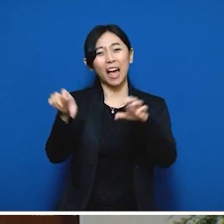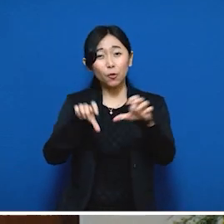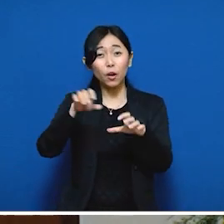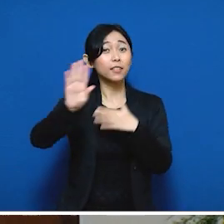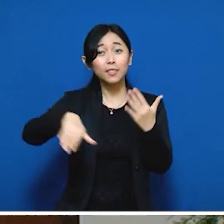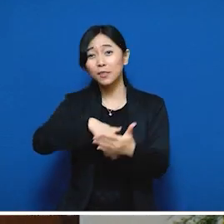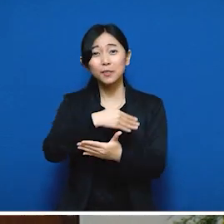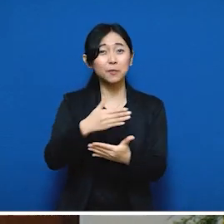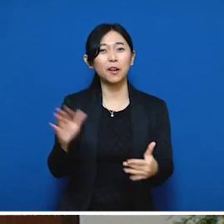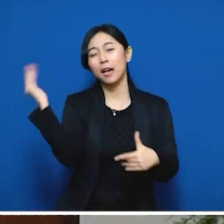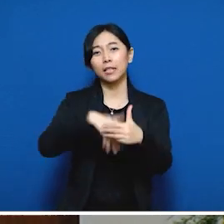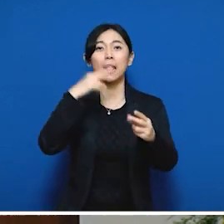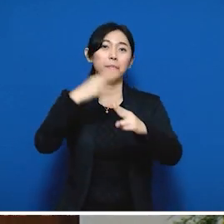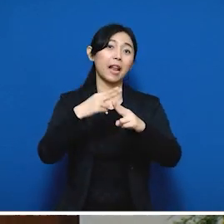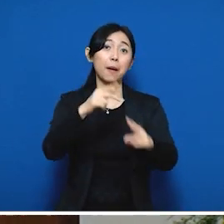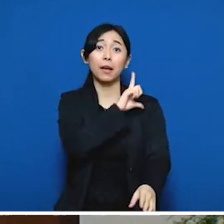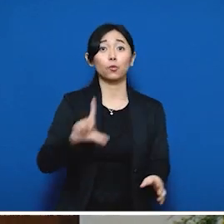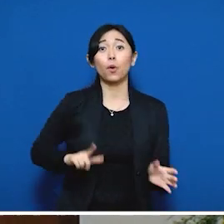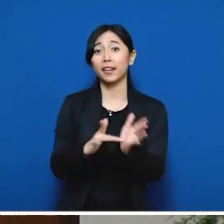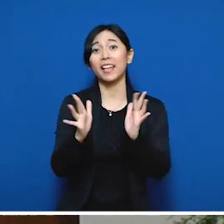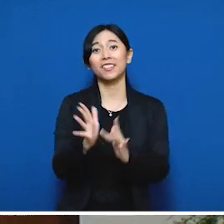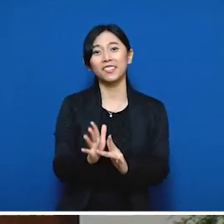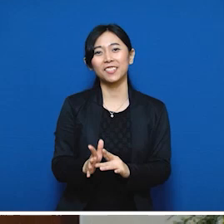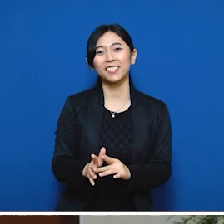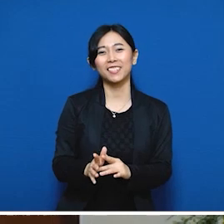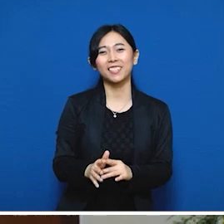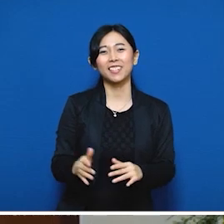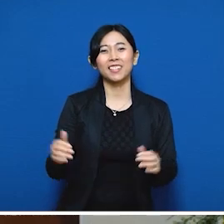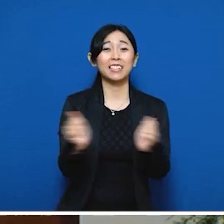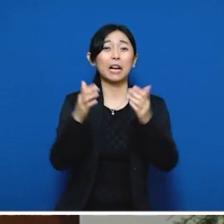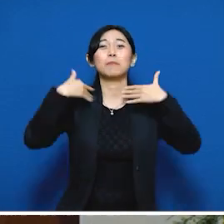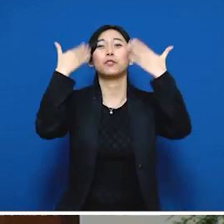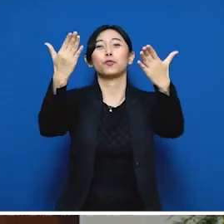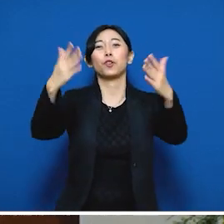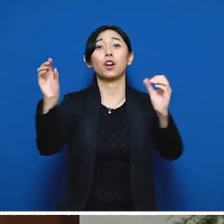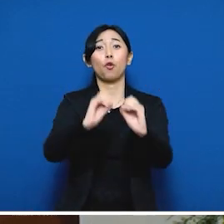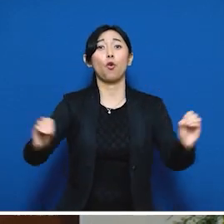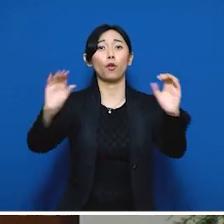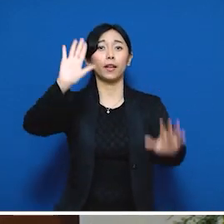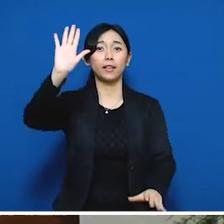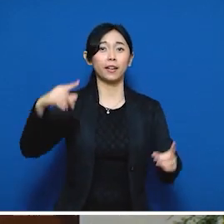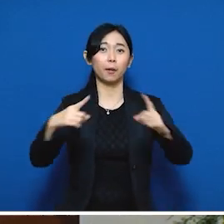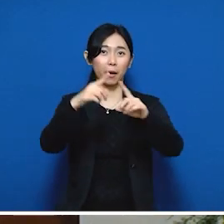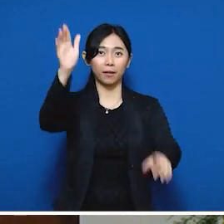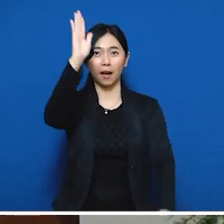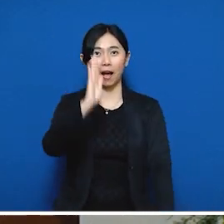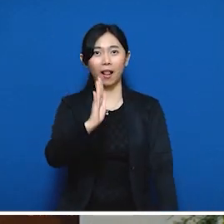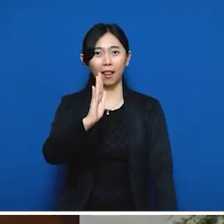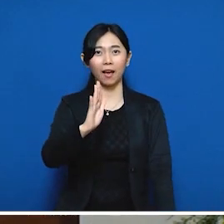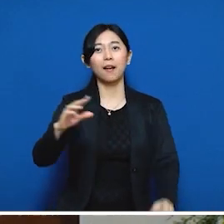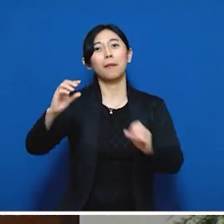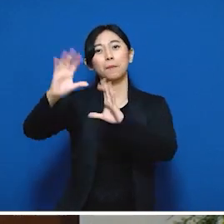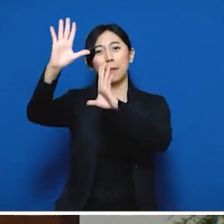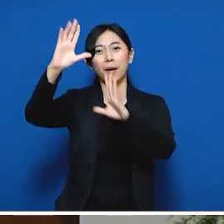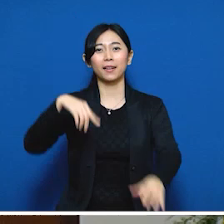semuanya itu dalam nama Tuhan Yesus, sambil mengucap syukur oleh Dia kepada Allah